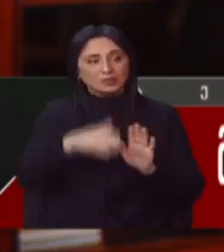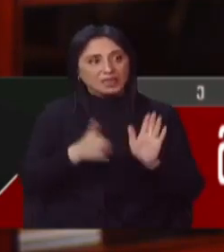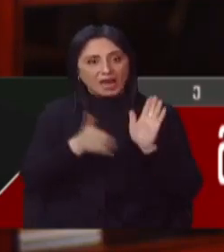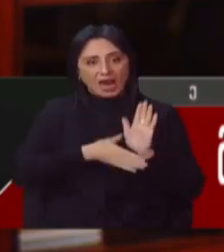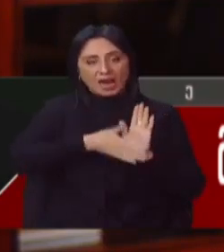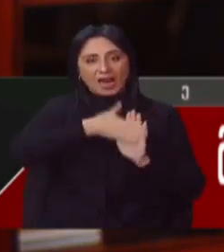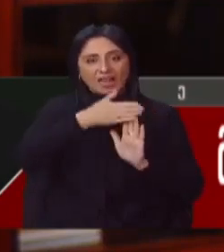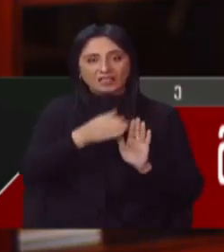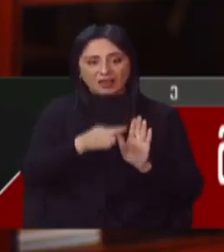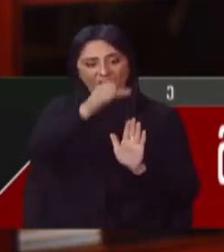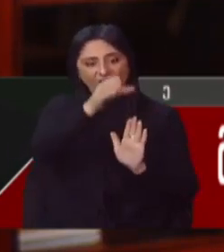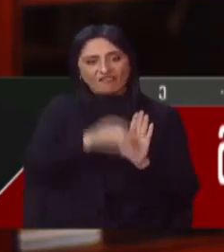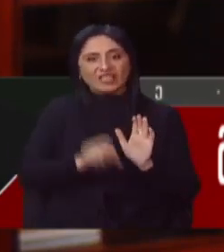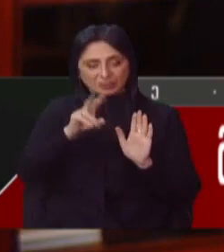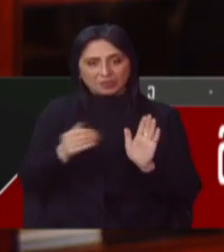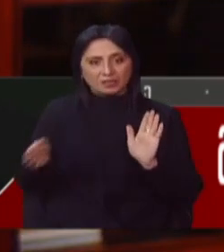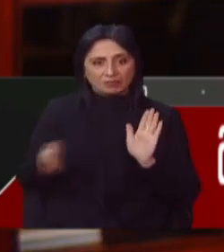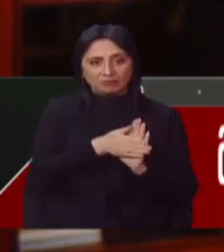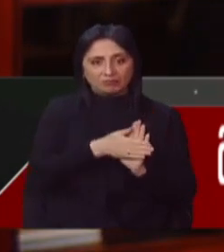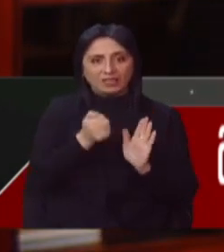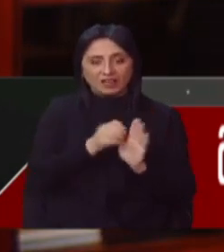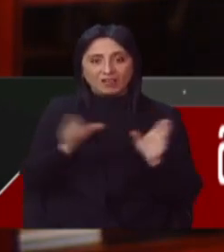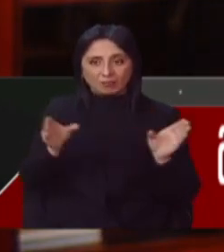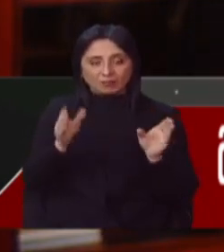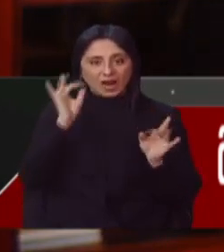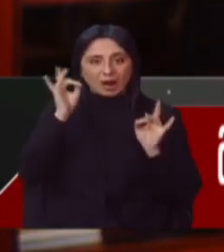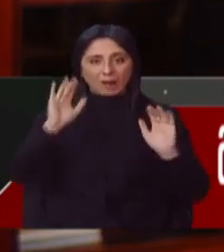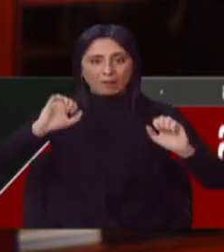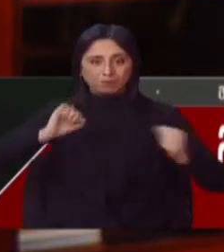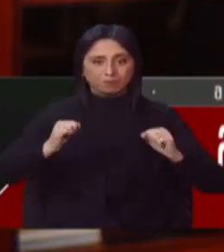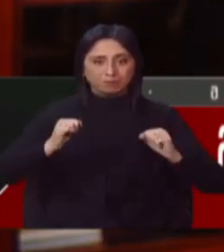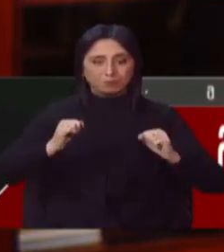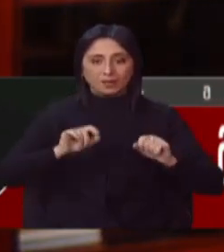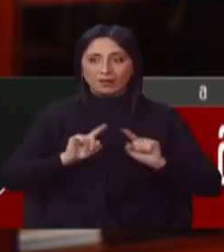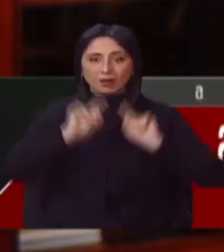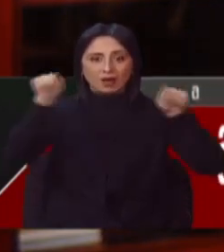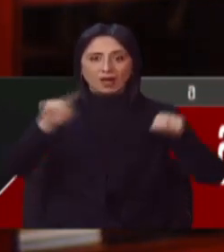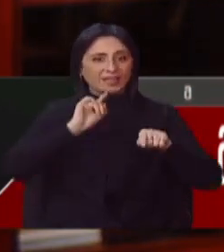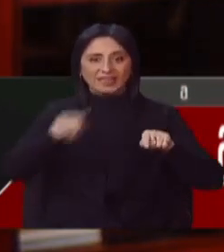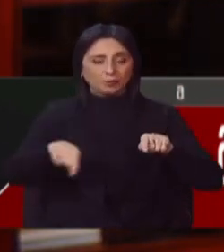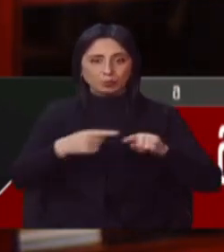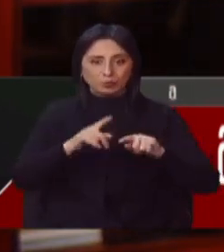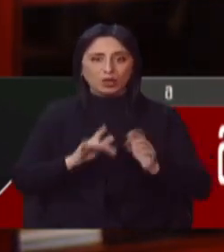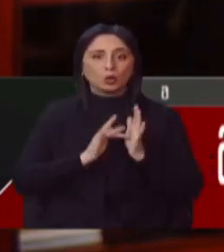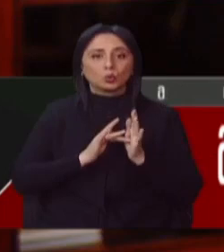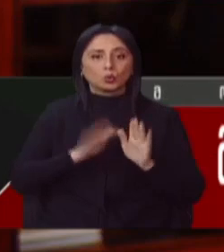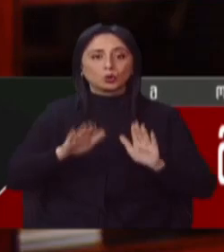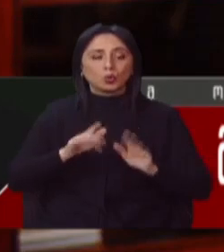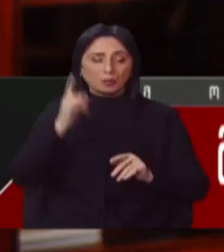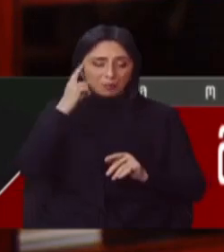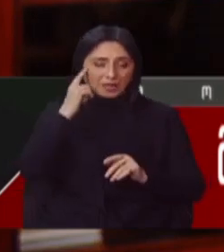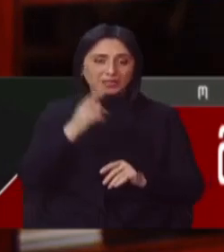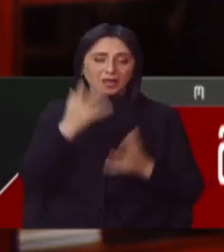კუთხით. რა თქმა უნდა, ეს არის კონკრეტულად იმ ლოკაციებზე საუბარი, სადაც ურბანულად ჭიდო დასახლებული, ასევე ტურისტულ ზონაში,